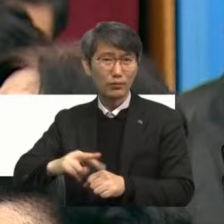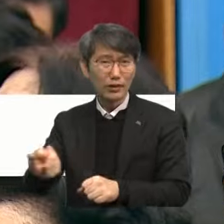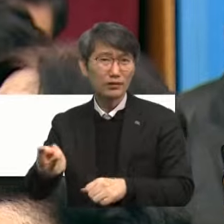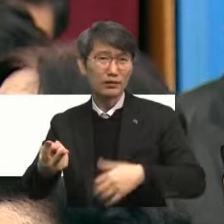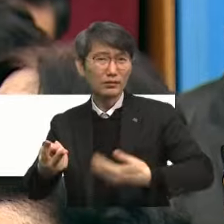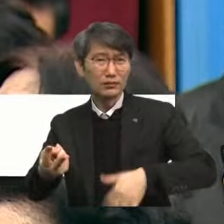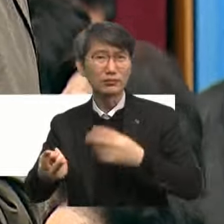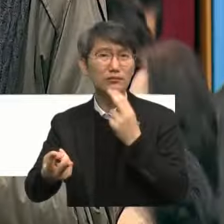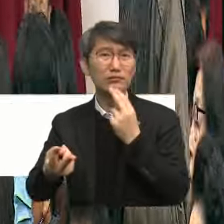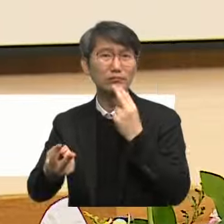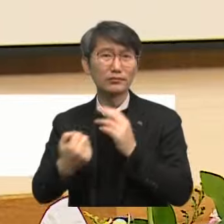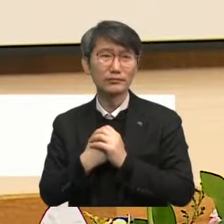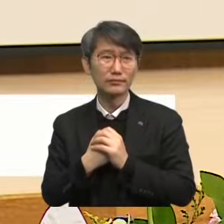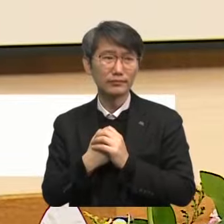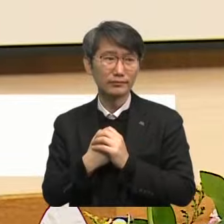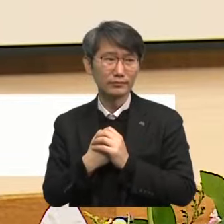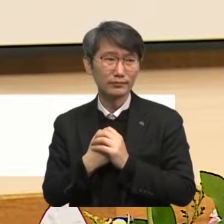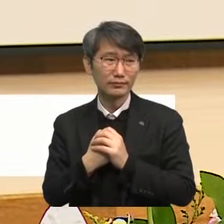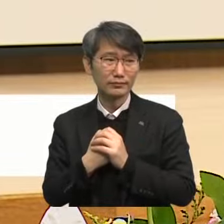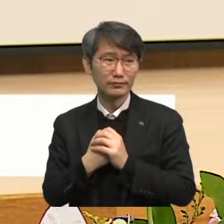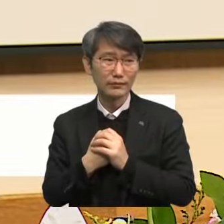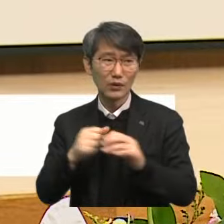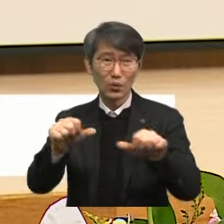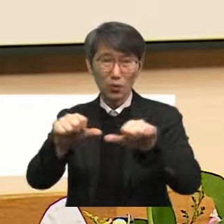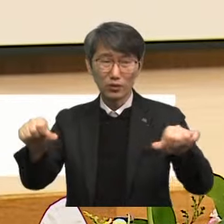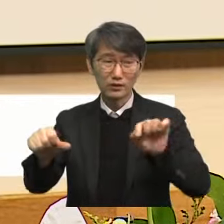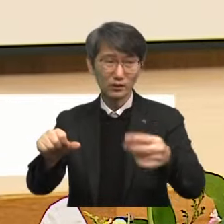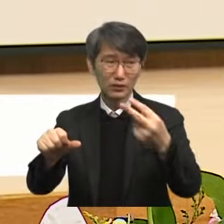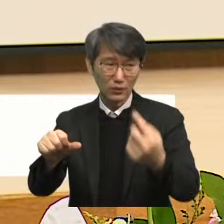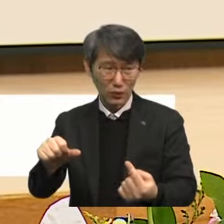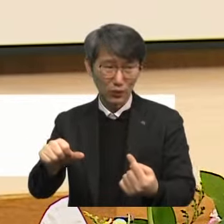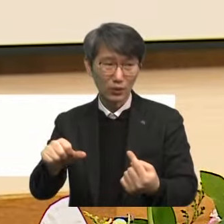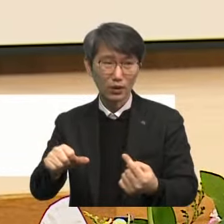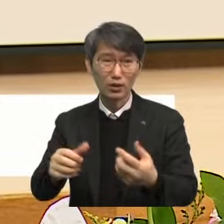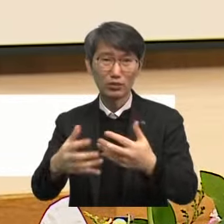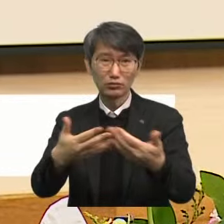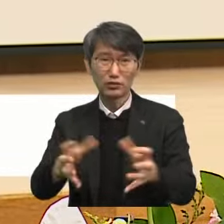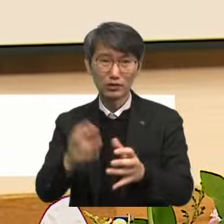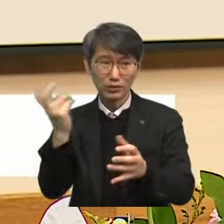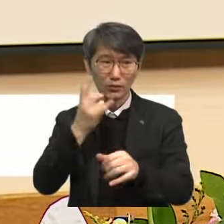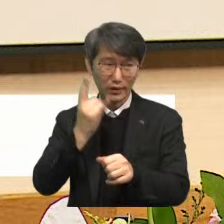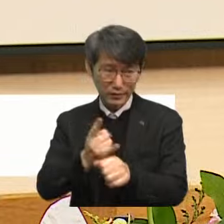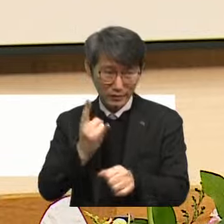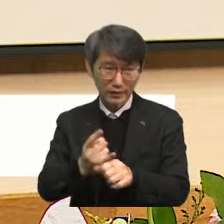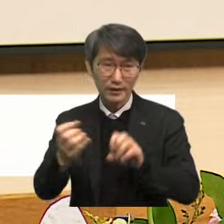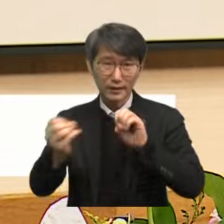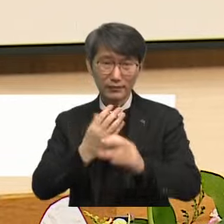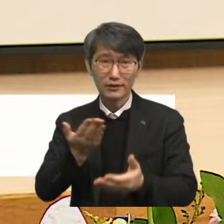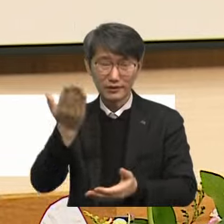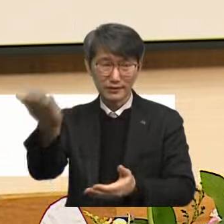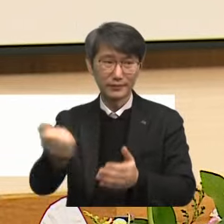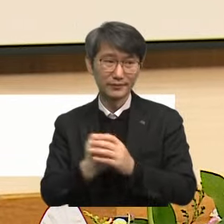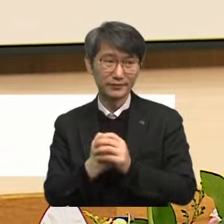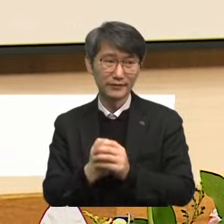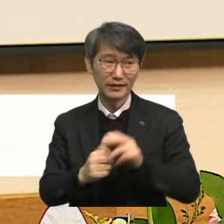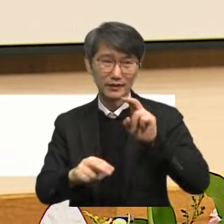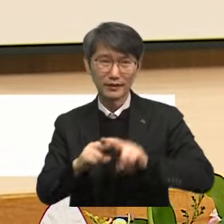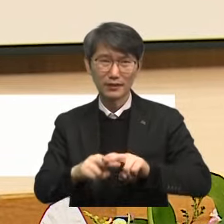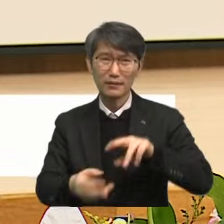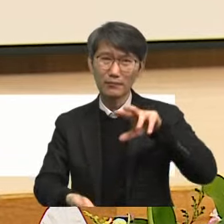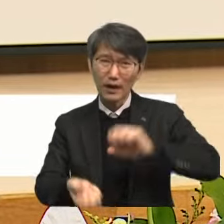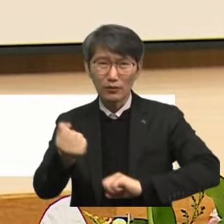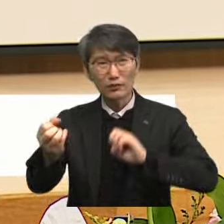게 하나도 없습니다. 지금 그 5층 그것도 부서에서 해서 그렇게 답변을 드리도록 하겠습니다. 이